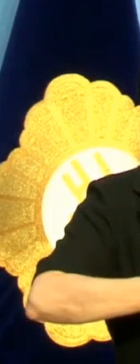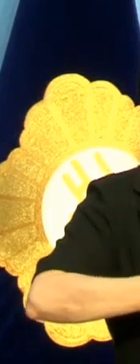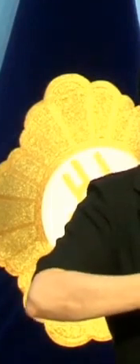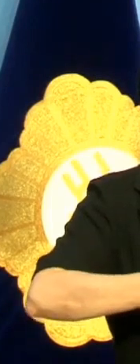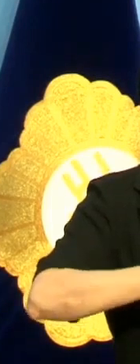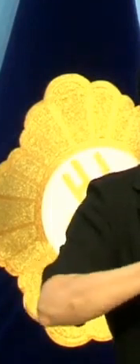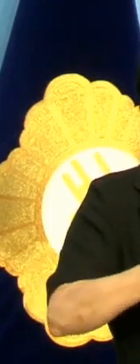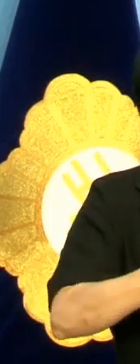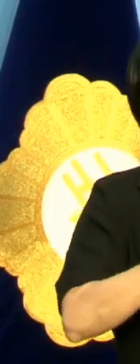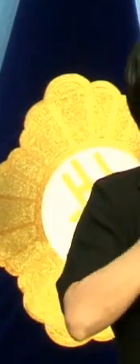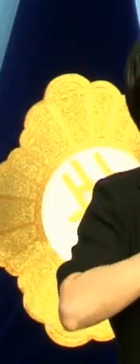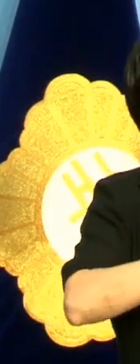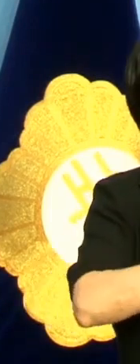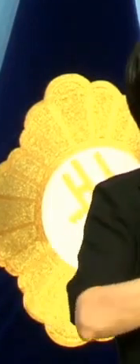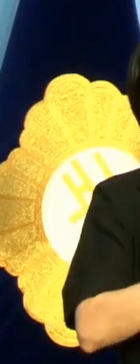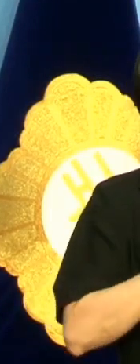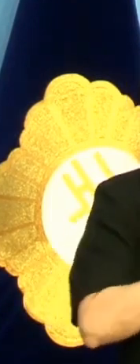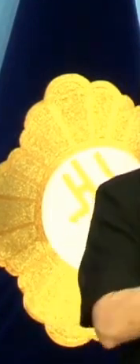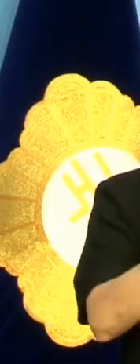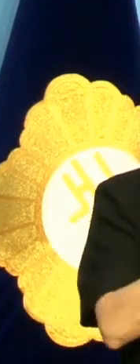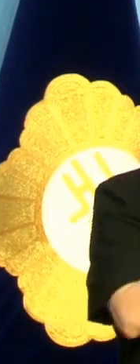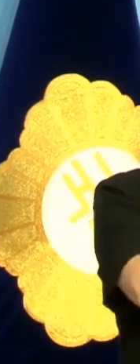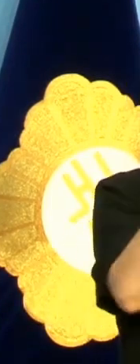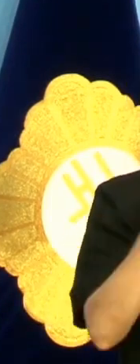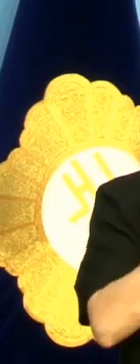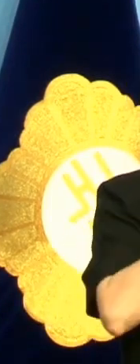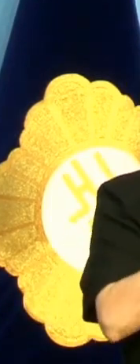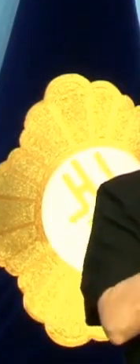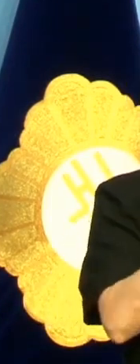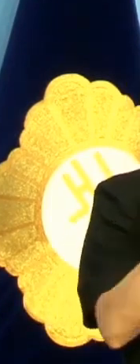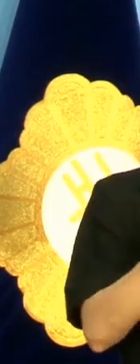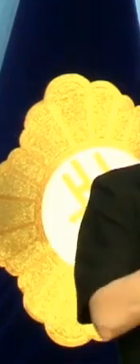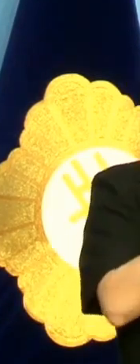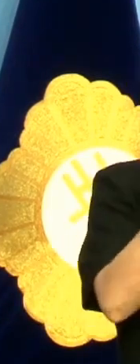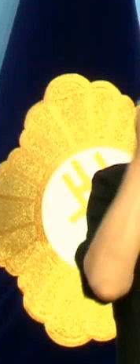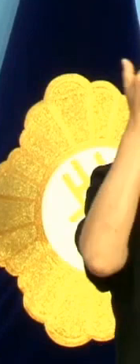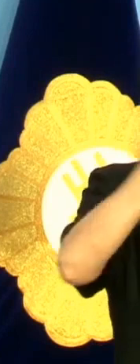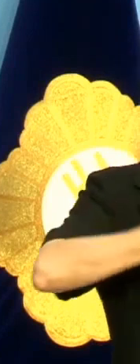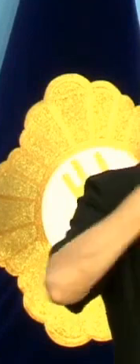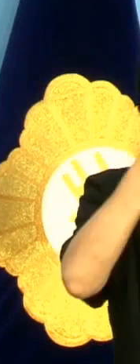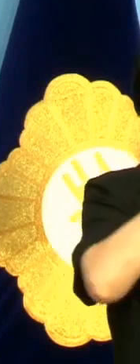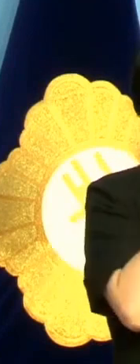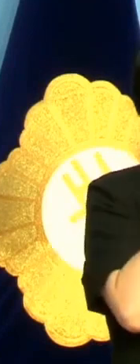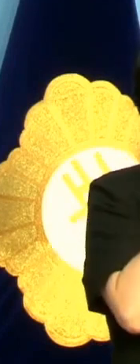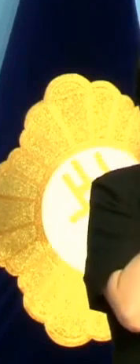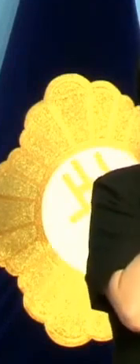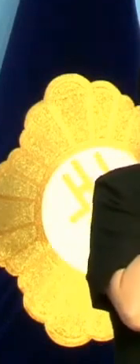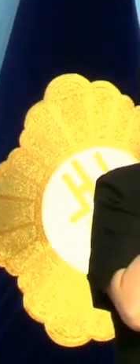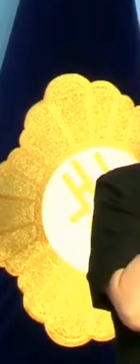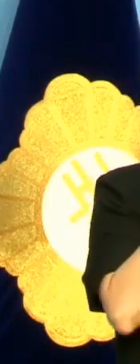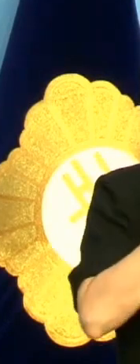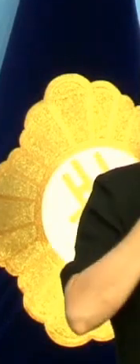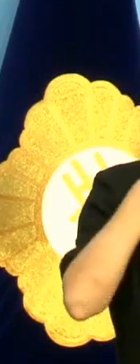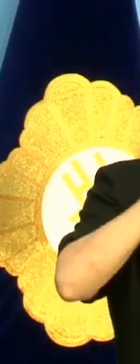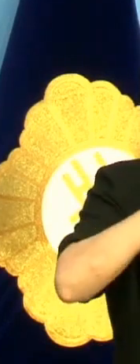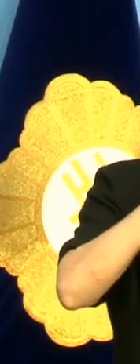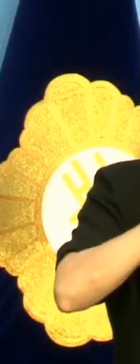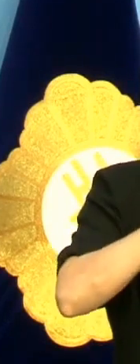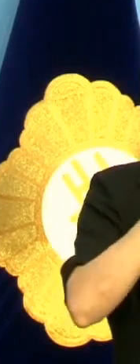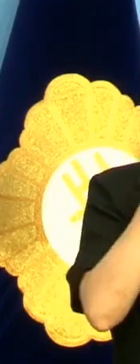알게 된 야 너는 요 어둡게 여러 기자님 들이 굉장히 많은 질문들을 해 오셨습니다 그래서 저는 당연히